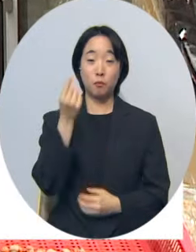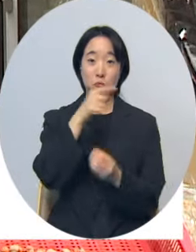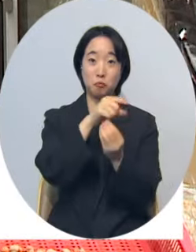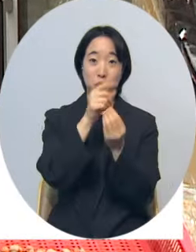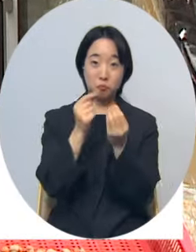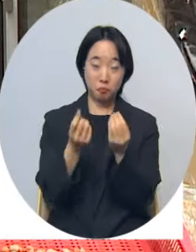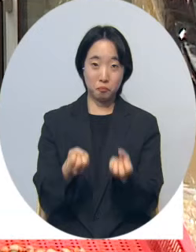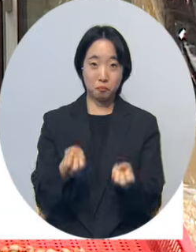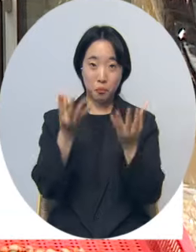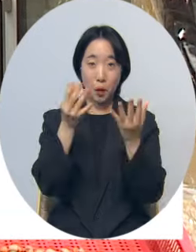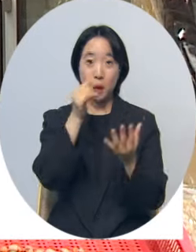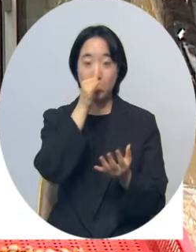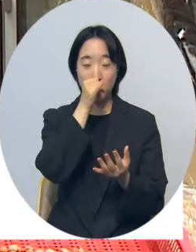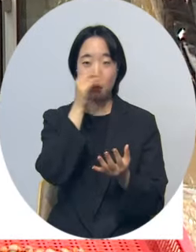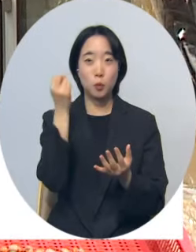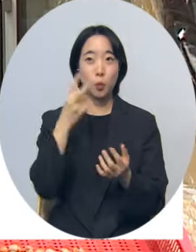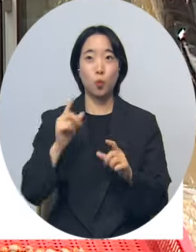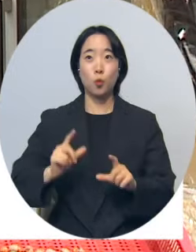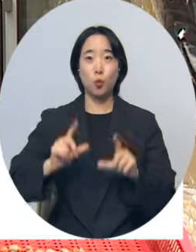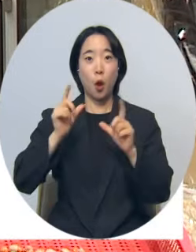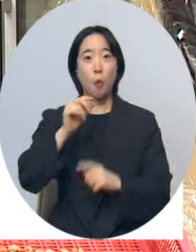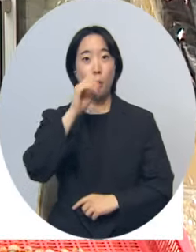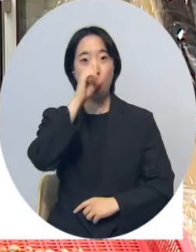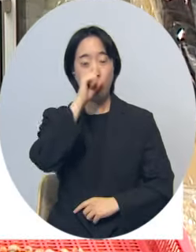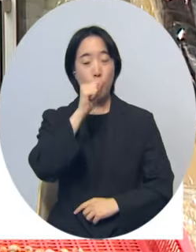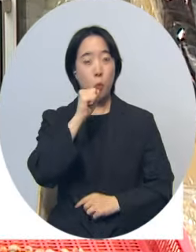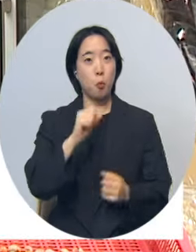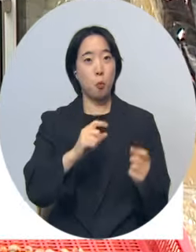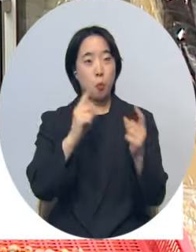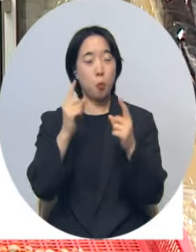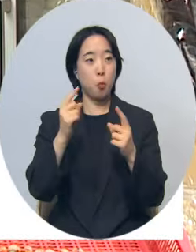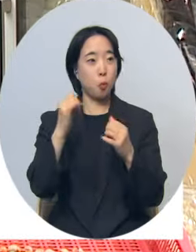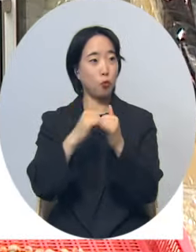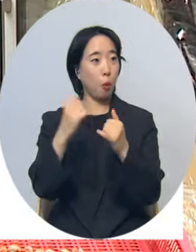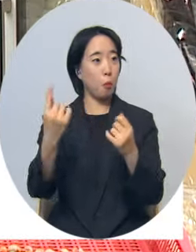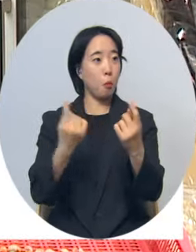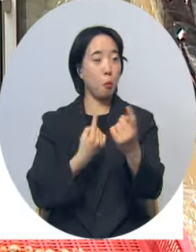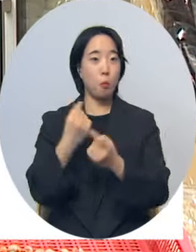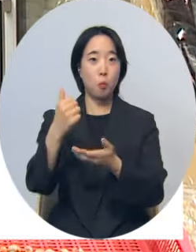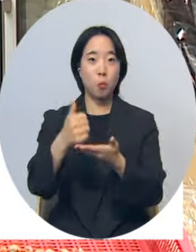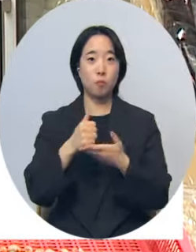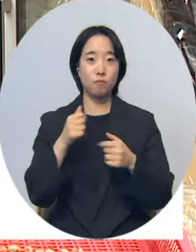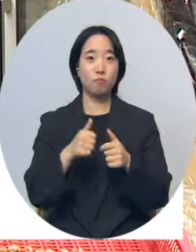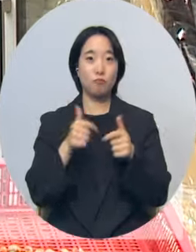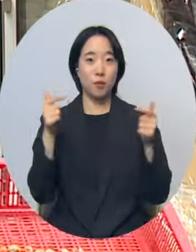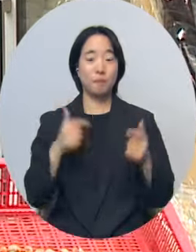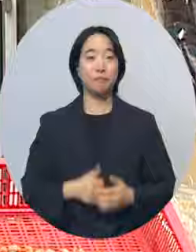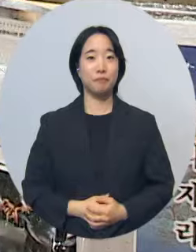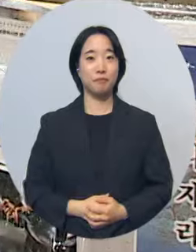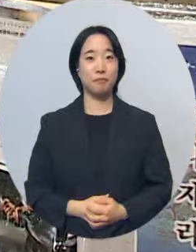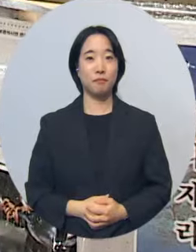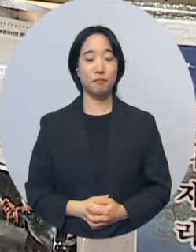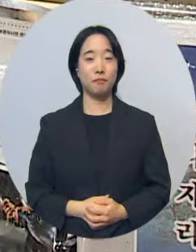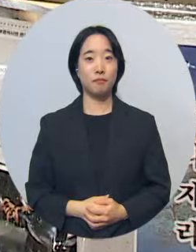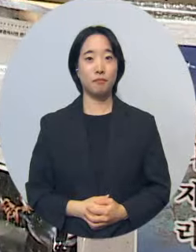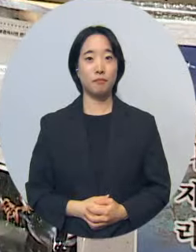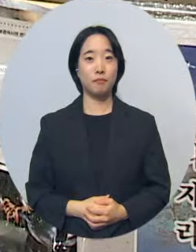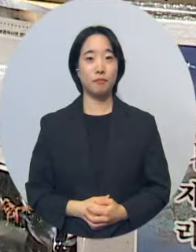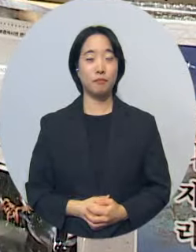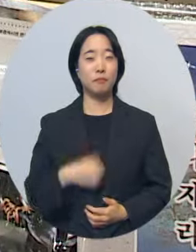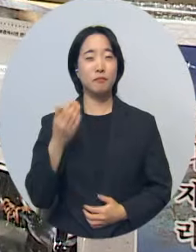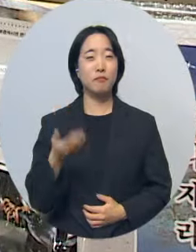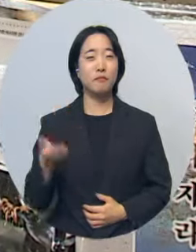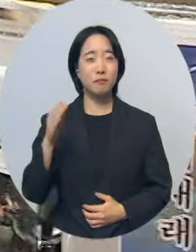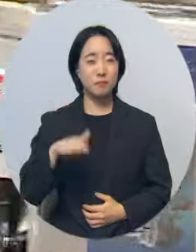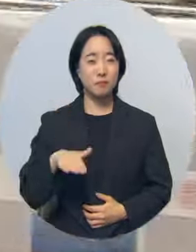풀려서 조금씩 많이들 찾아주시는 편이고요. 명절 앞두고 이제 수산물 환급 행사도 진행하고 있고요. 그러나